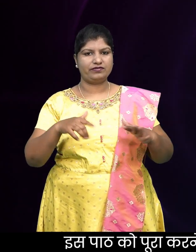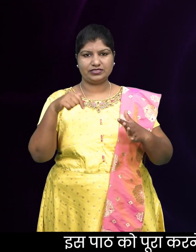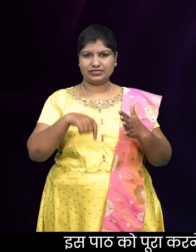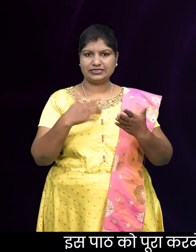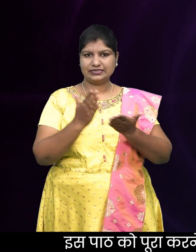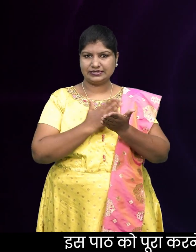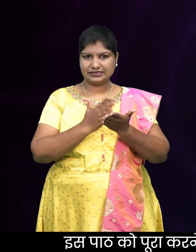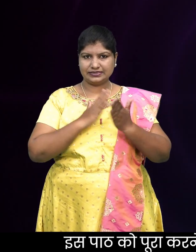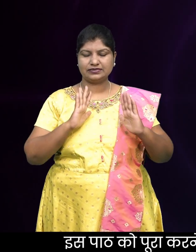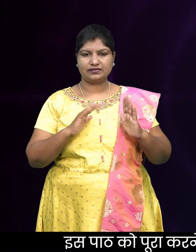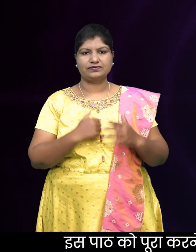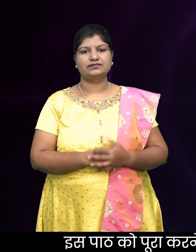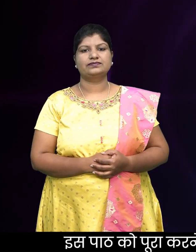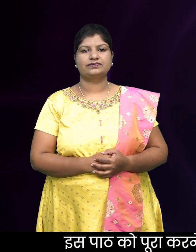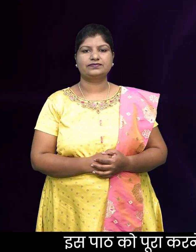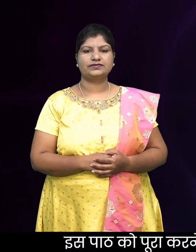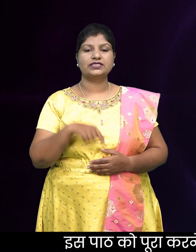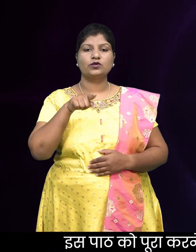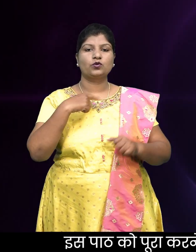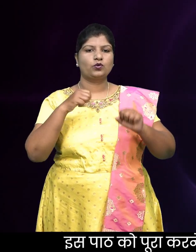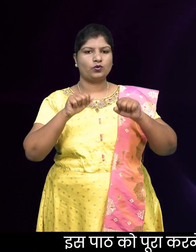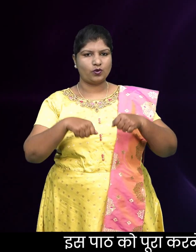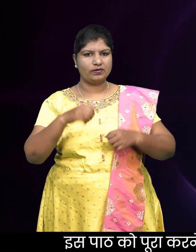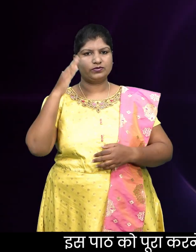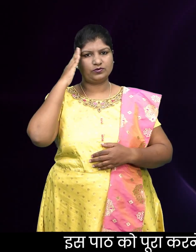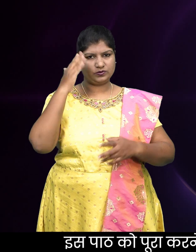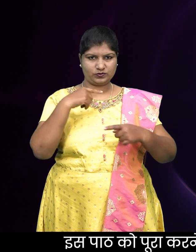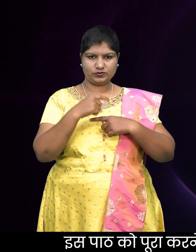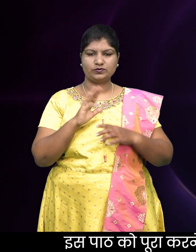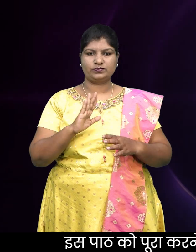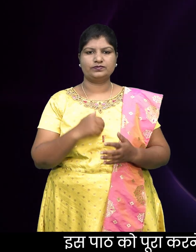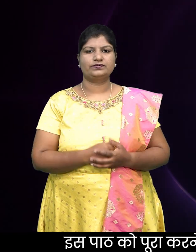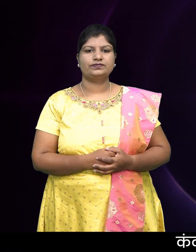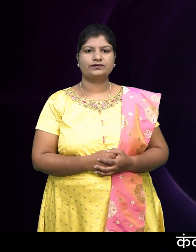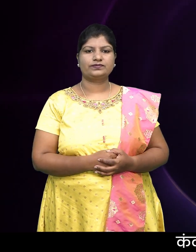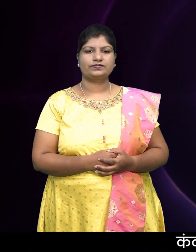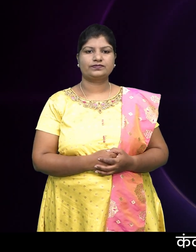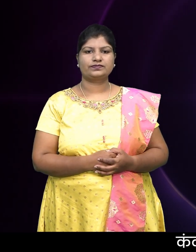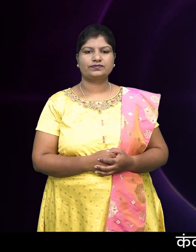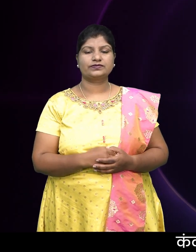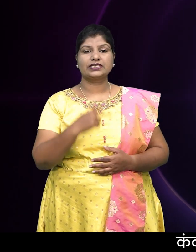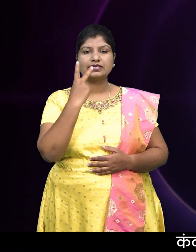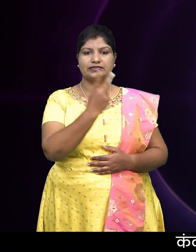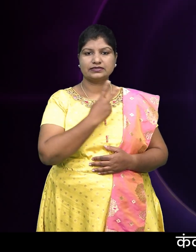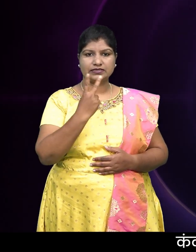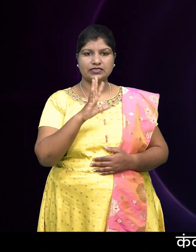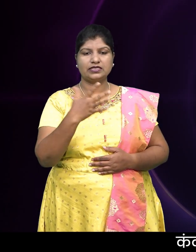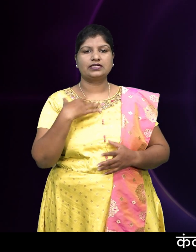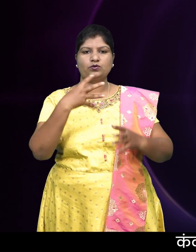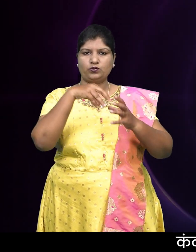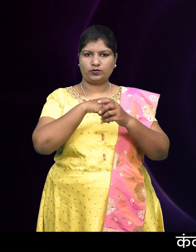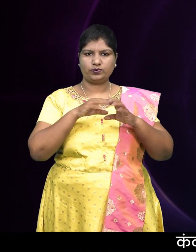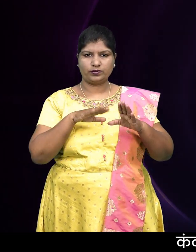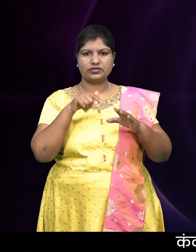इस पाठ को पूरा करने के बाद आप निम्नलिखित के बारे में जान पाएंगे। कंकाल के घटकों की पहचान